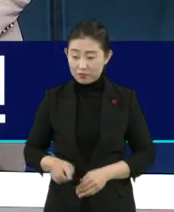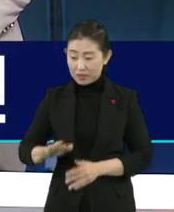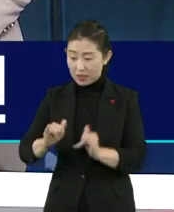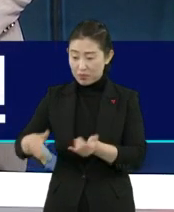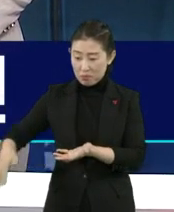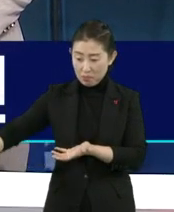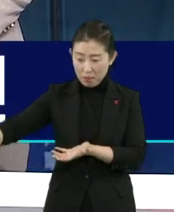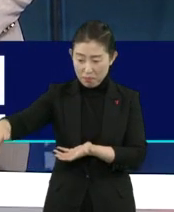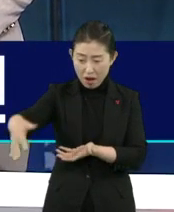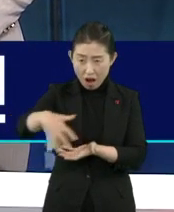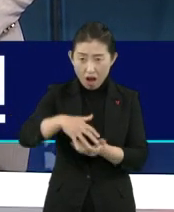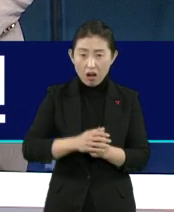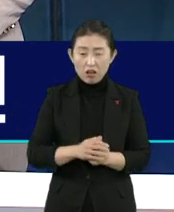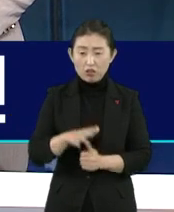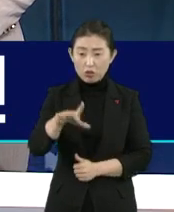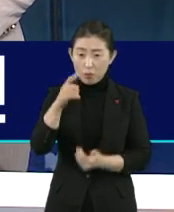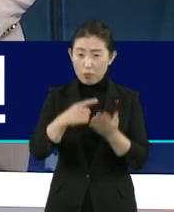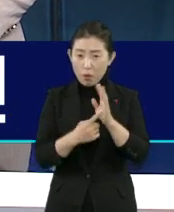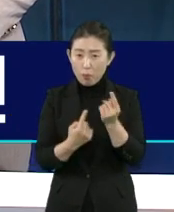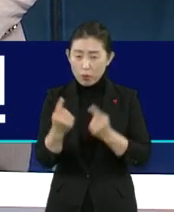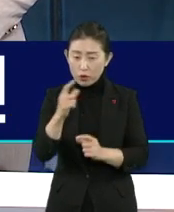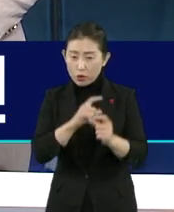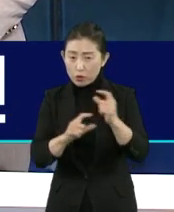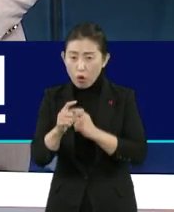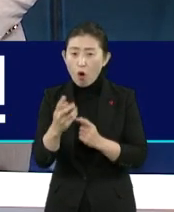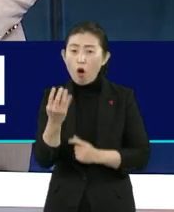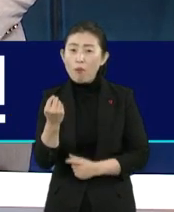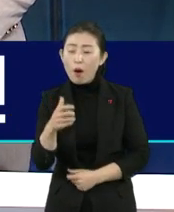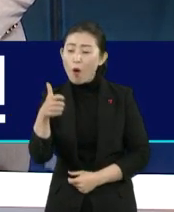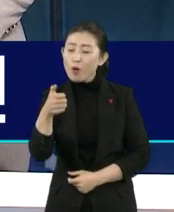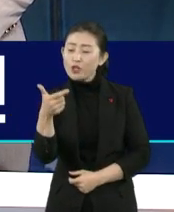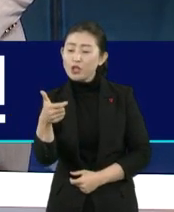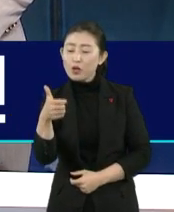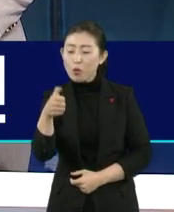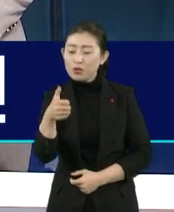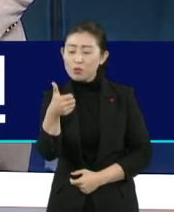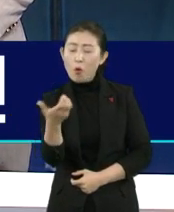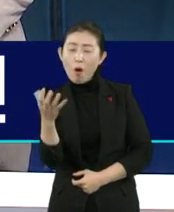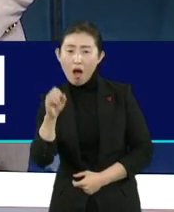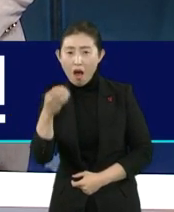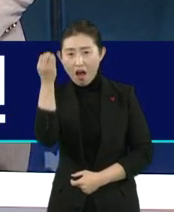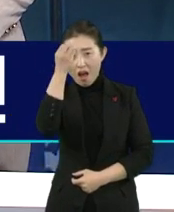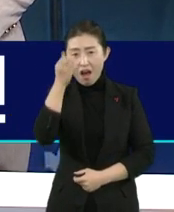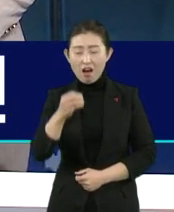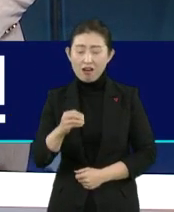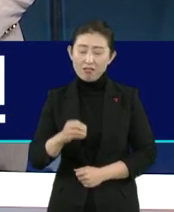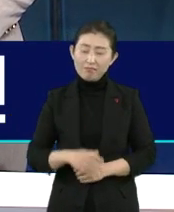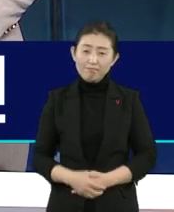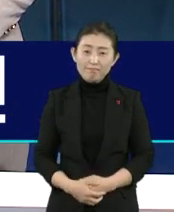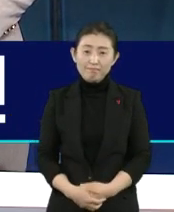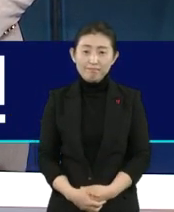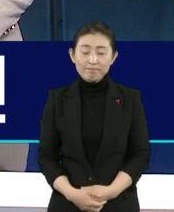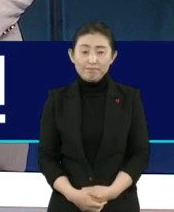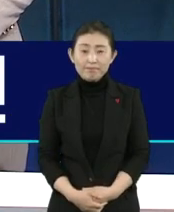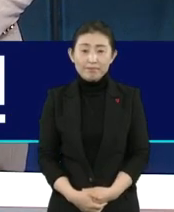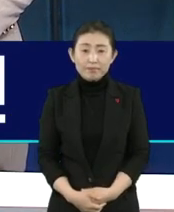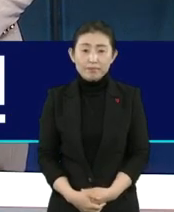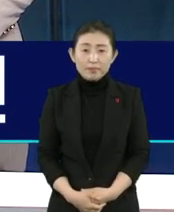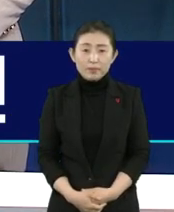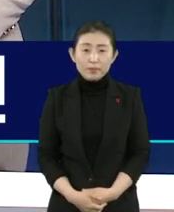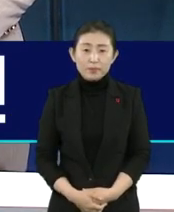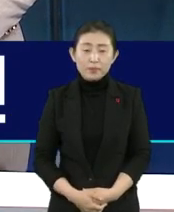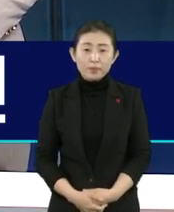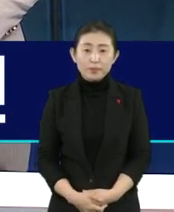받은 돈이 당초 알려진 것보다 훨씬 많은 55억 원에 달하는 걸로 확인돼 적지 않은 파장이 예상됩니다. 김진석